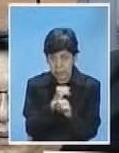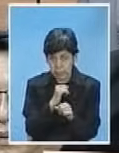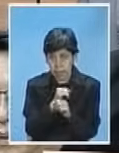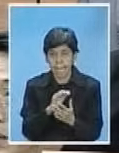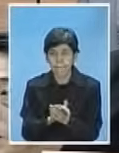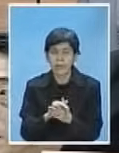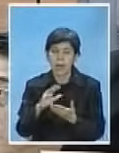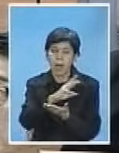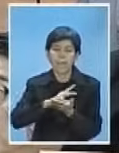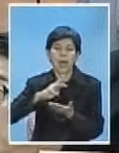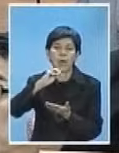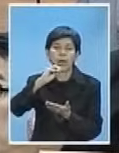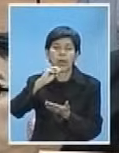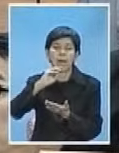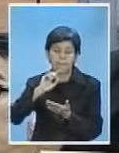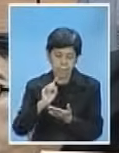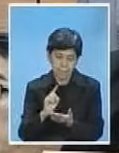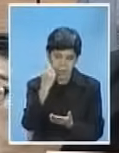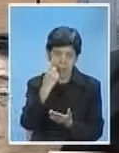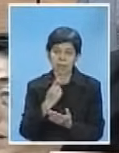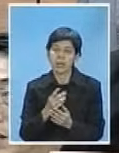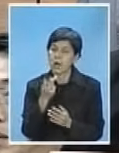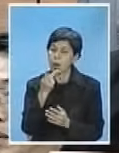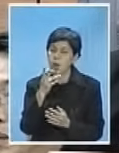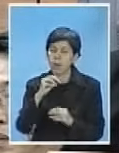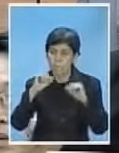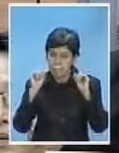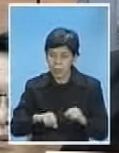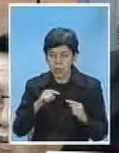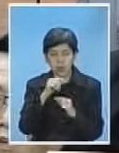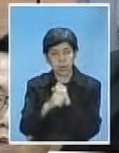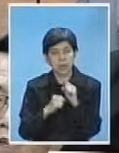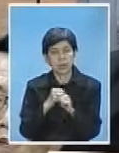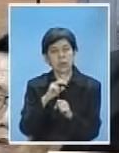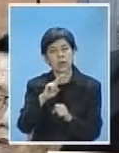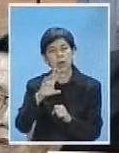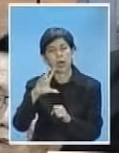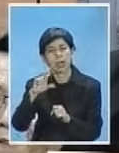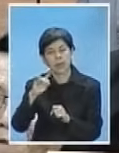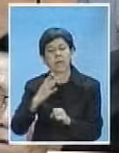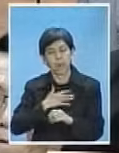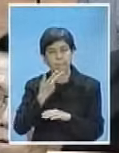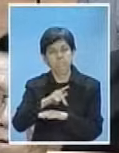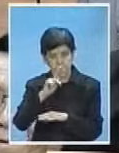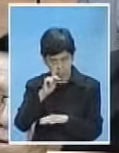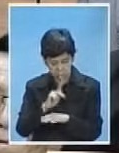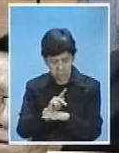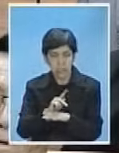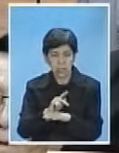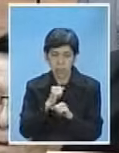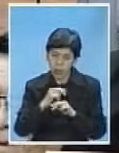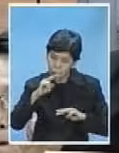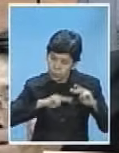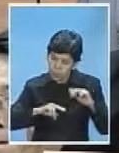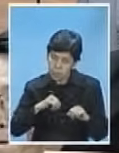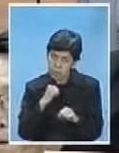เปิดมหาวิทยาลัยใหม่เป็นมติคณะรัฐมนตรีในปี 2538กระผมเป็นประธานเองในการพิจาร